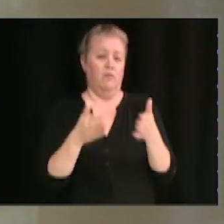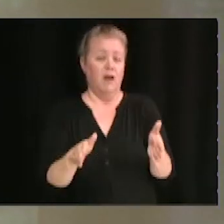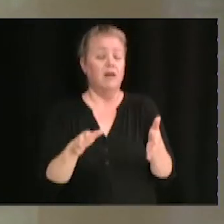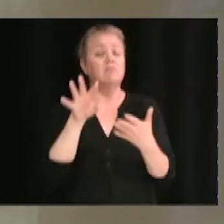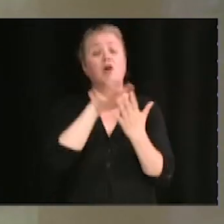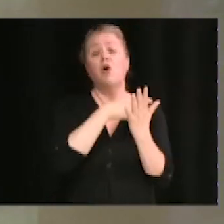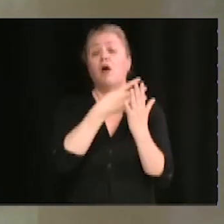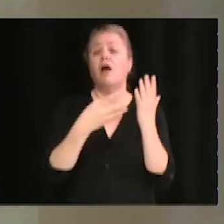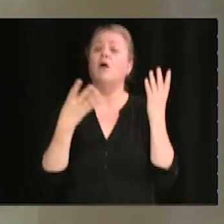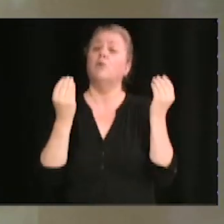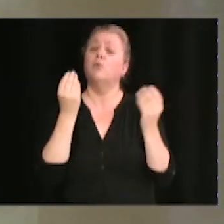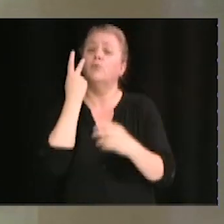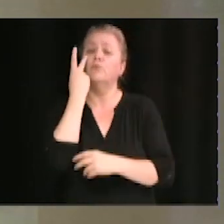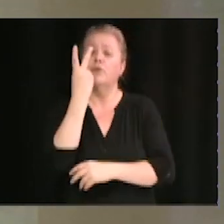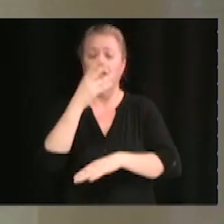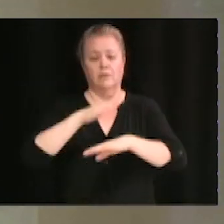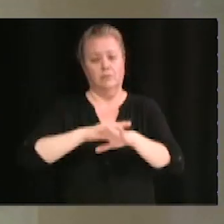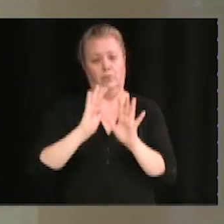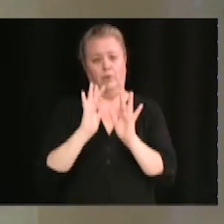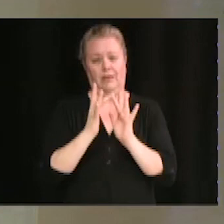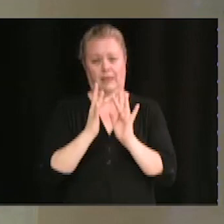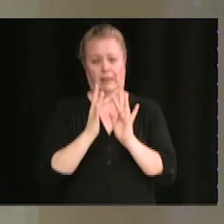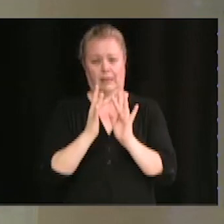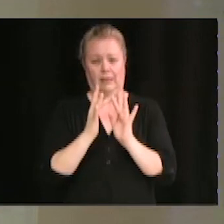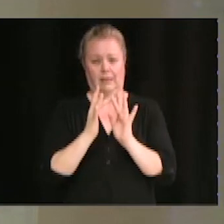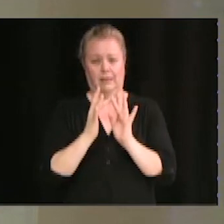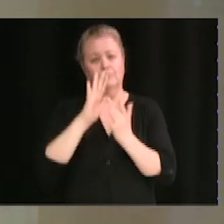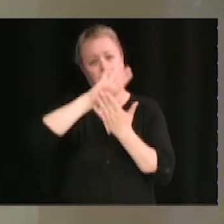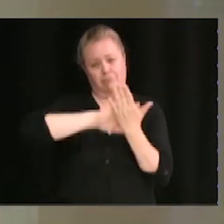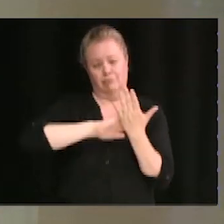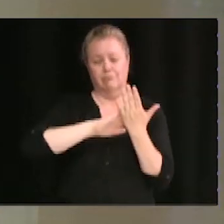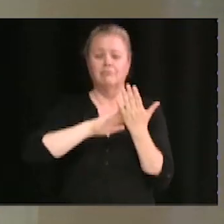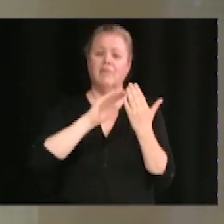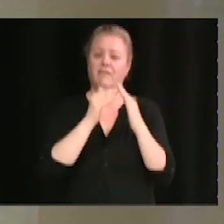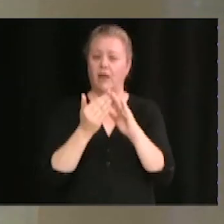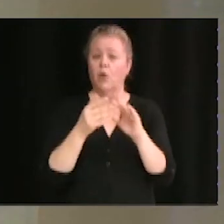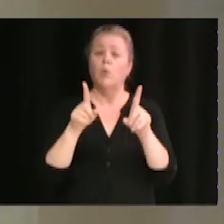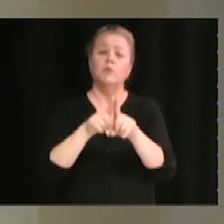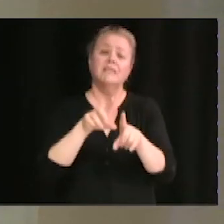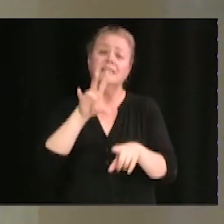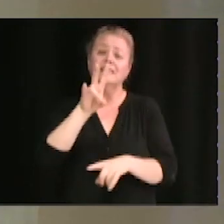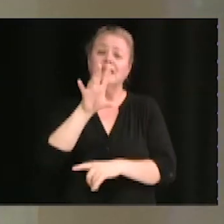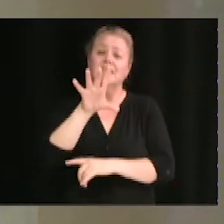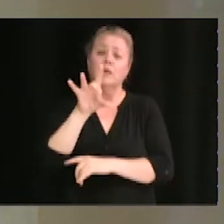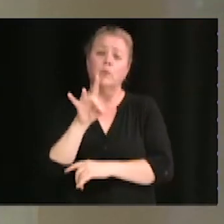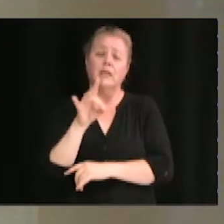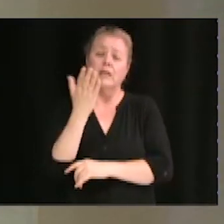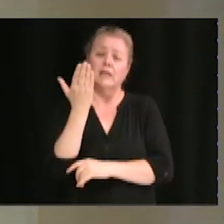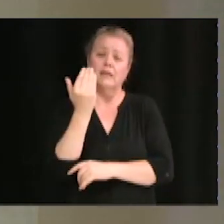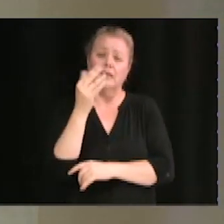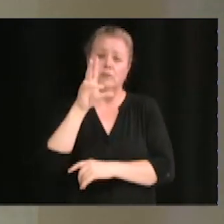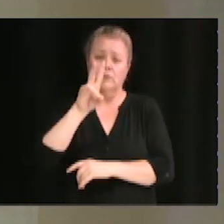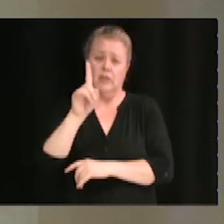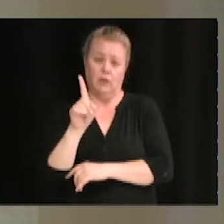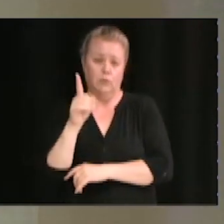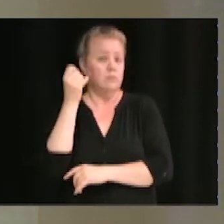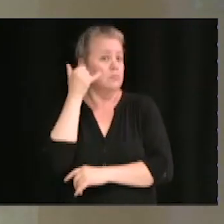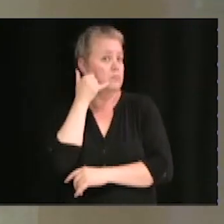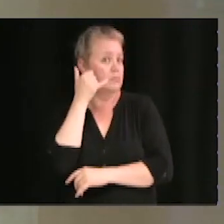disponibles sur le site Internet de la Ville. Vous pouvez également composer le 758 15 71 pour prendre les informations.